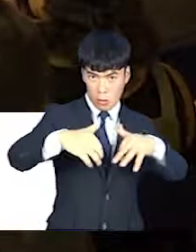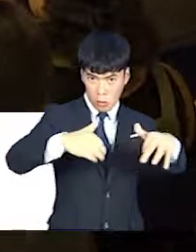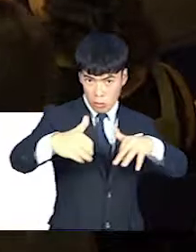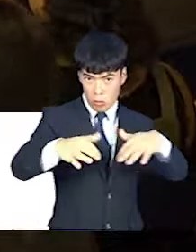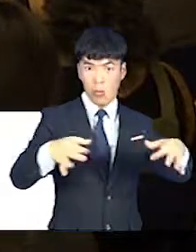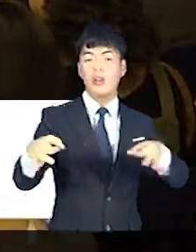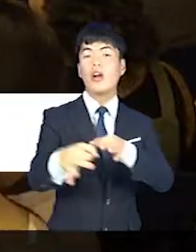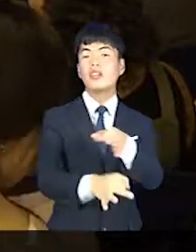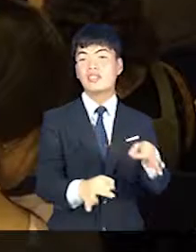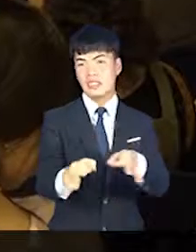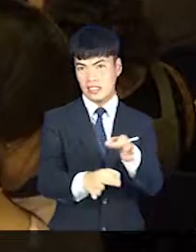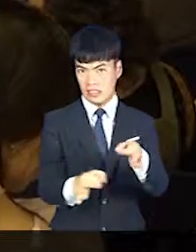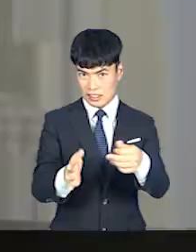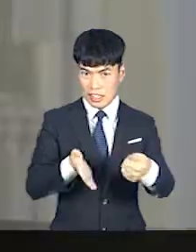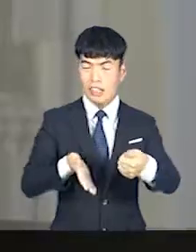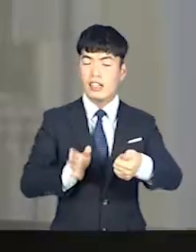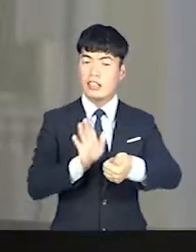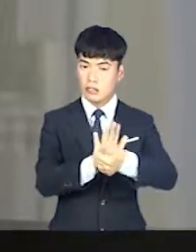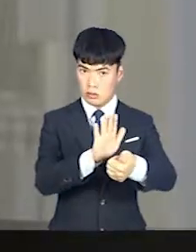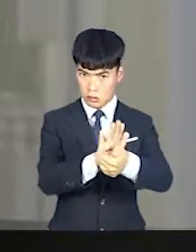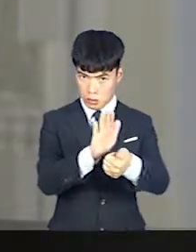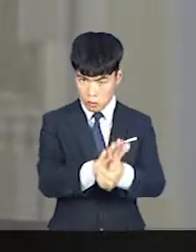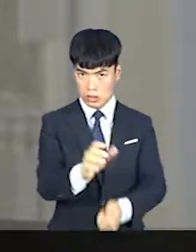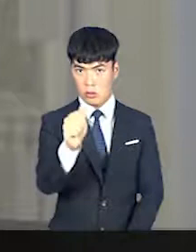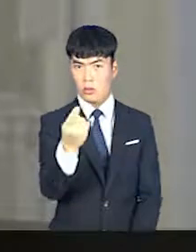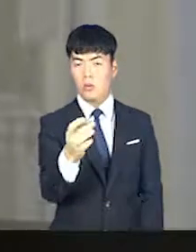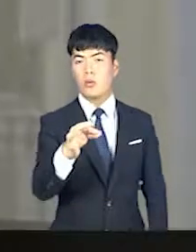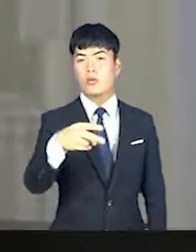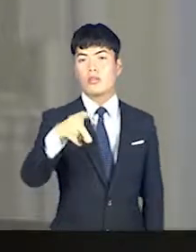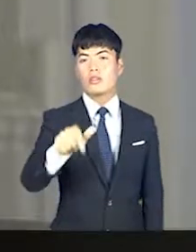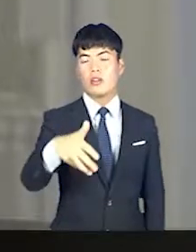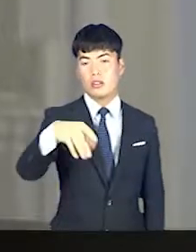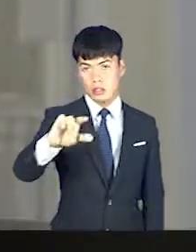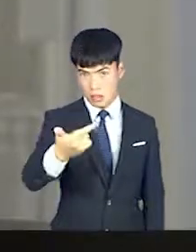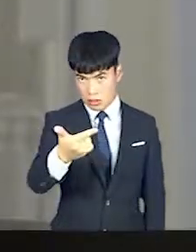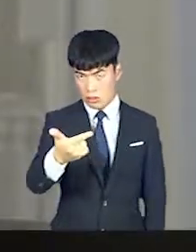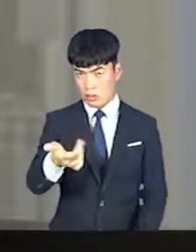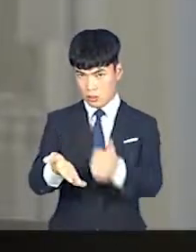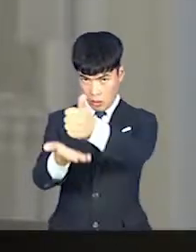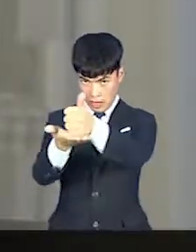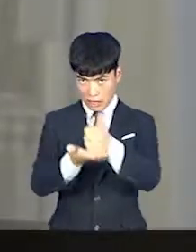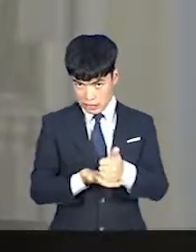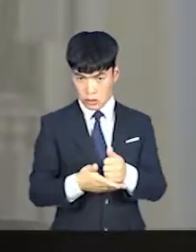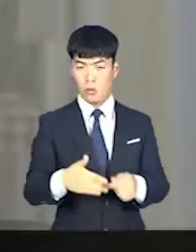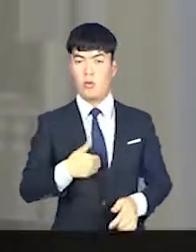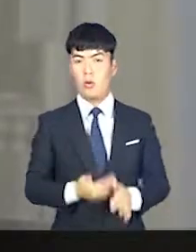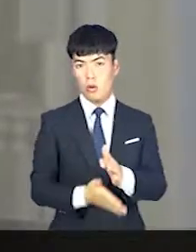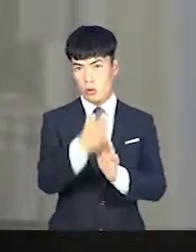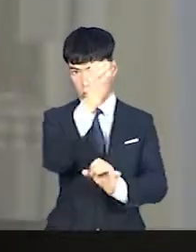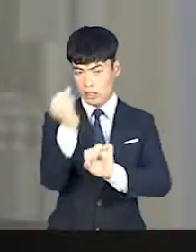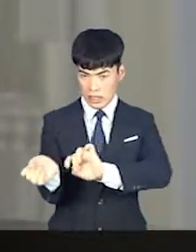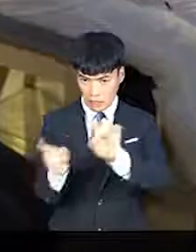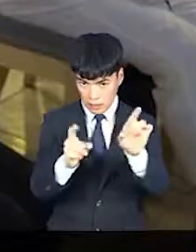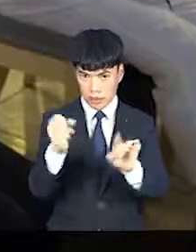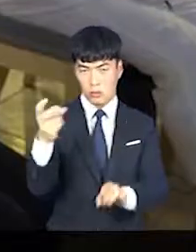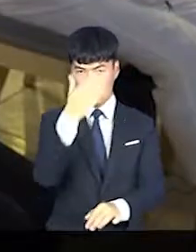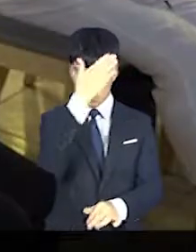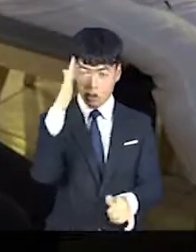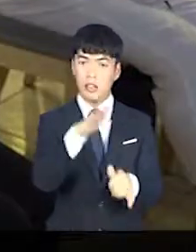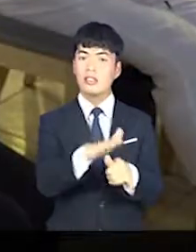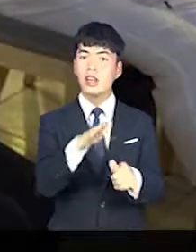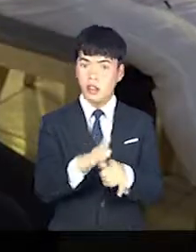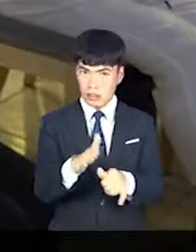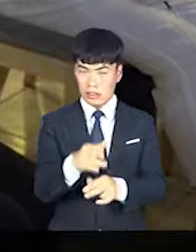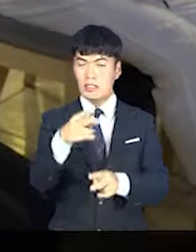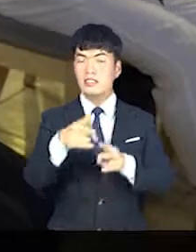힘쓰고 있는 방송에 홍석천 을 초청하여 청년 상인 상권 활성화 그리고 도시 재생의 주제로 청년